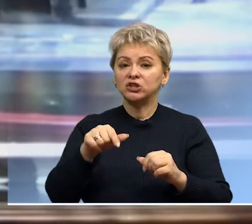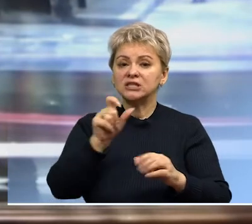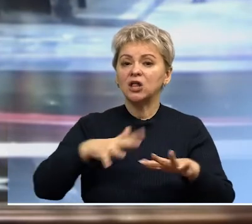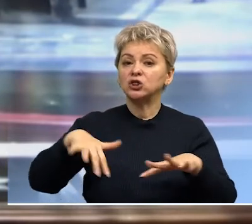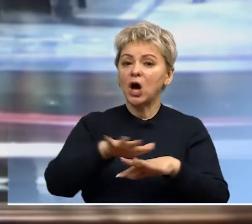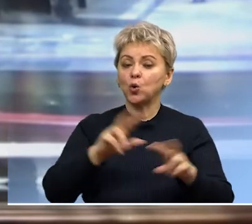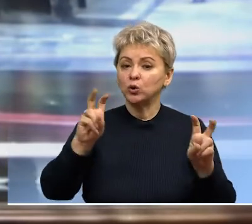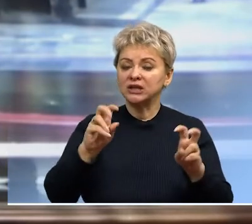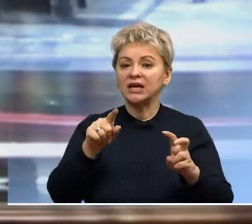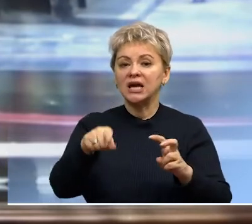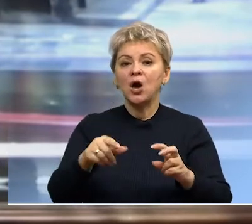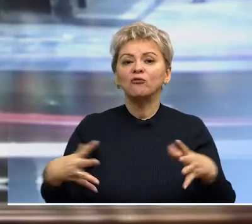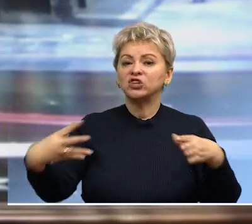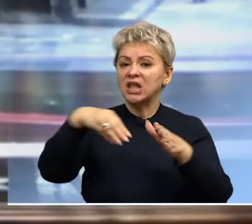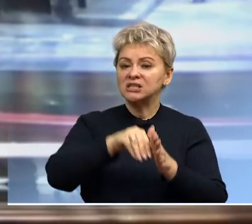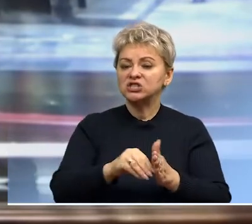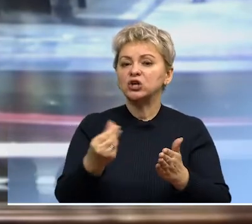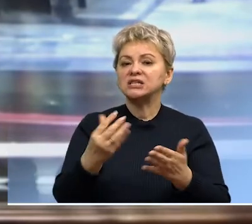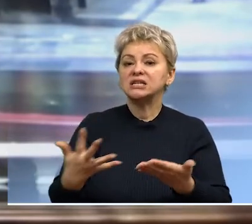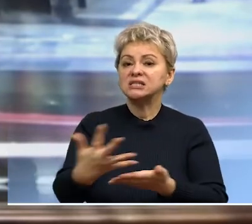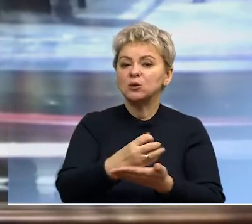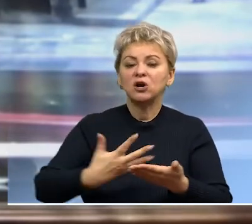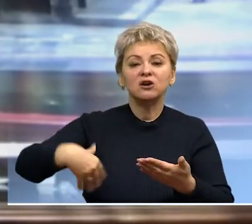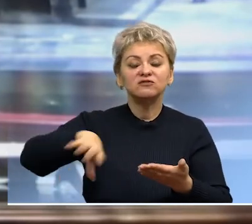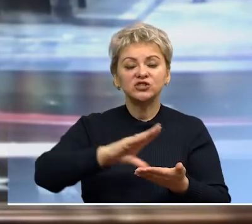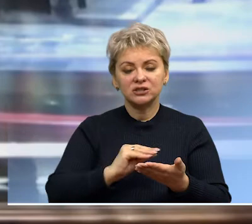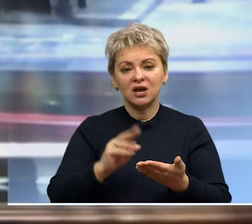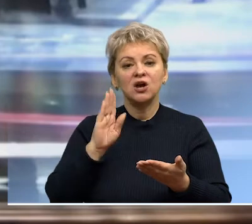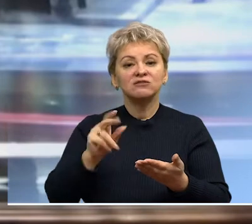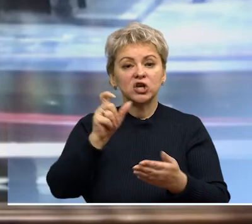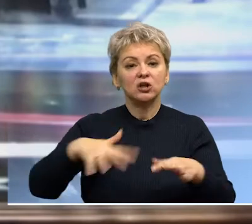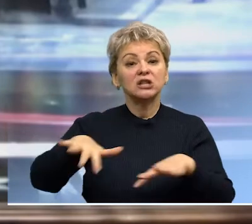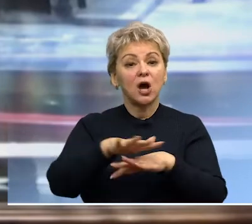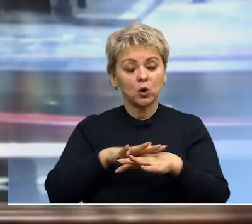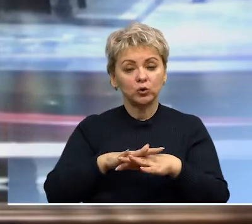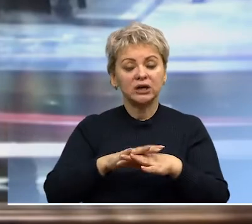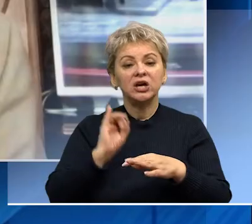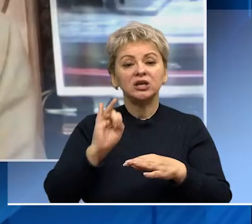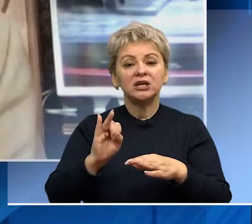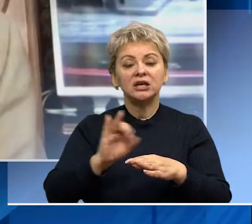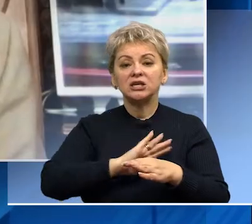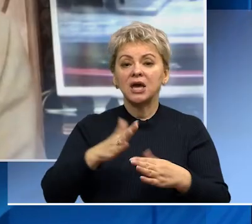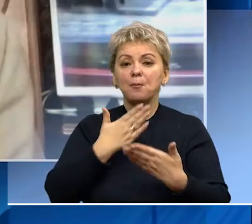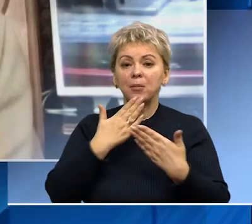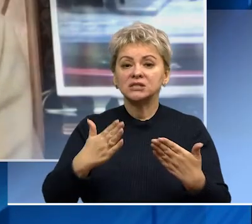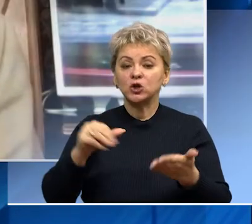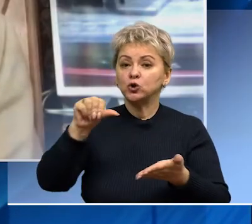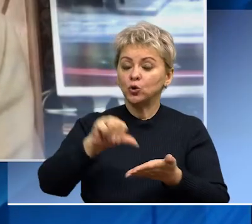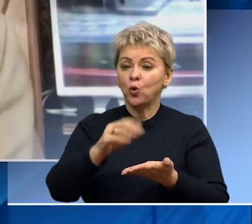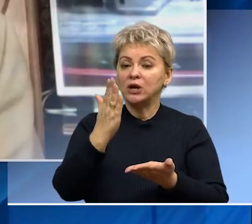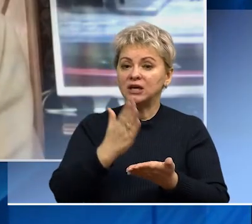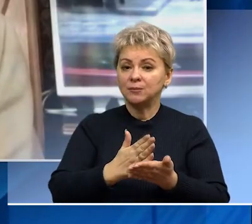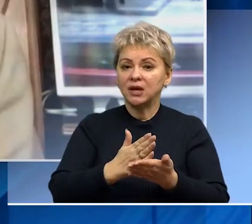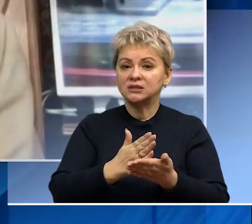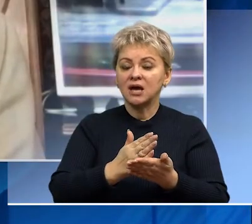народным, потому что вносили деньги всем миром, всем народам. И не последнюю роль в